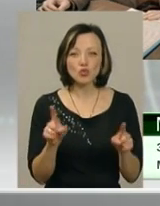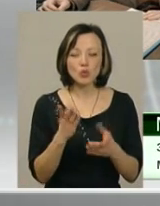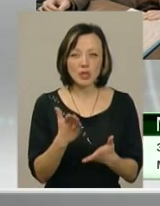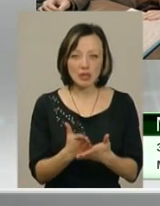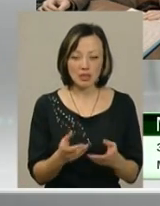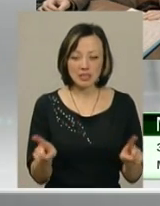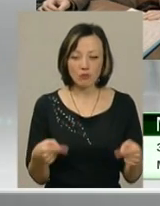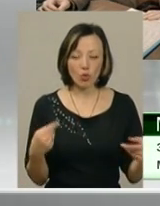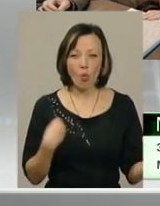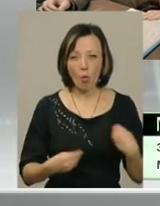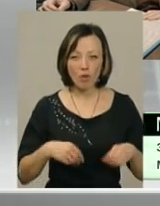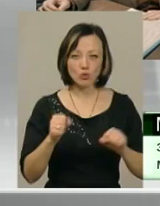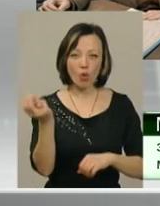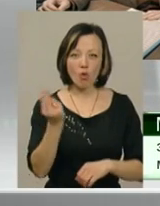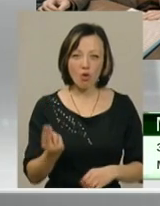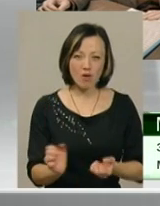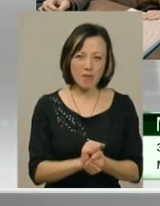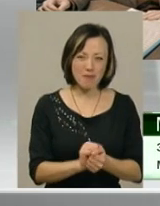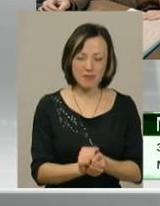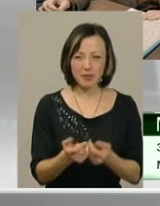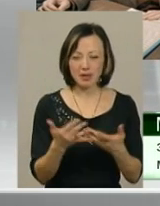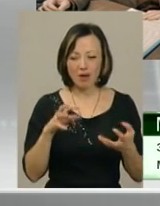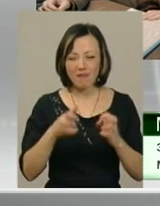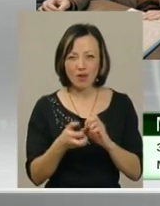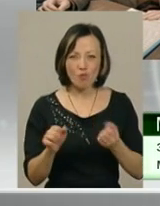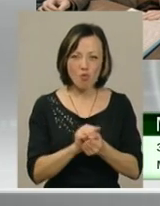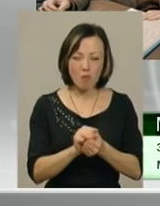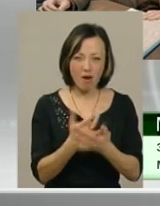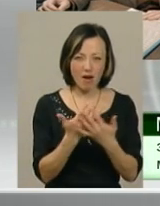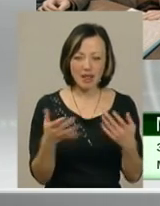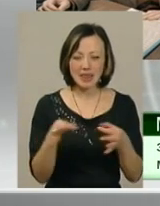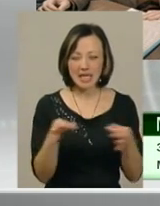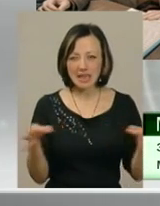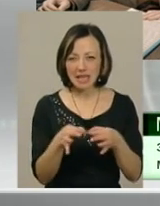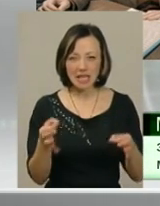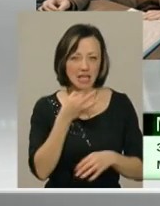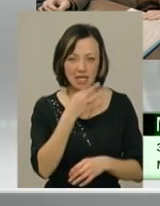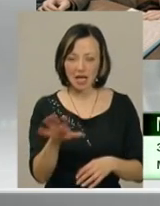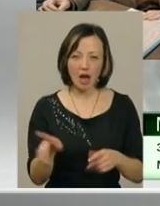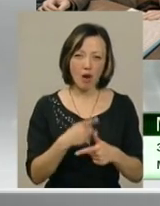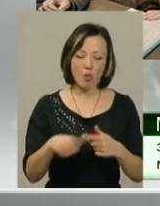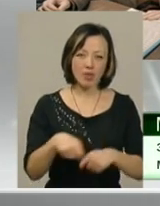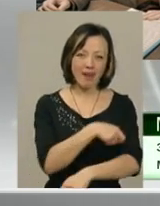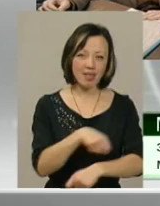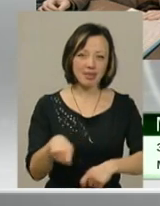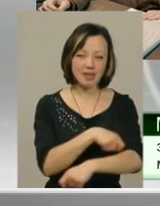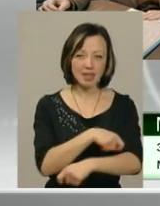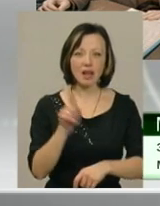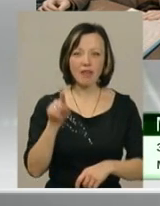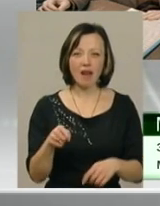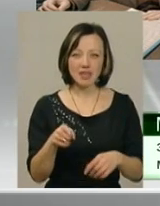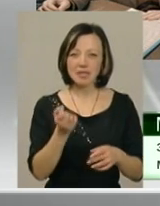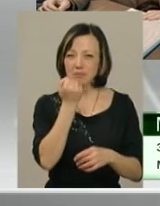створювати одяг. Це може бути кольоровий папір, будь-яка гофрирована бумага, там якісь нитки або тканина, навіть і